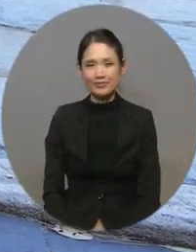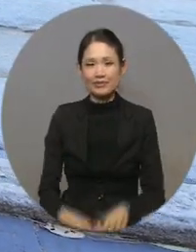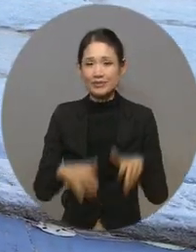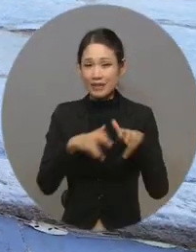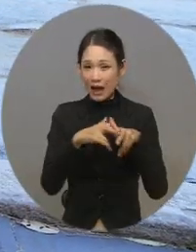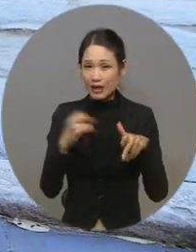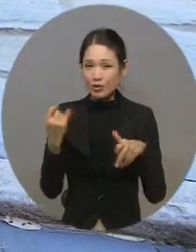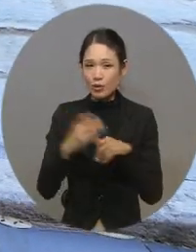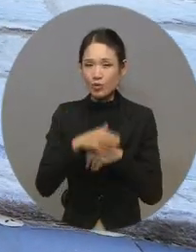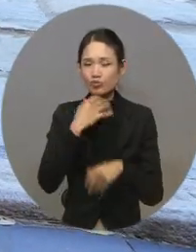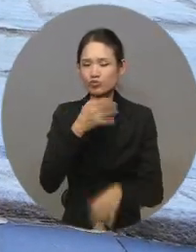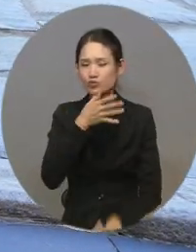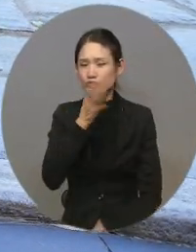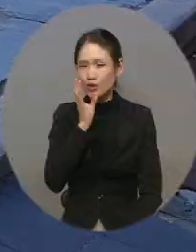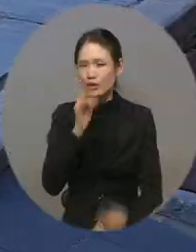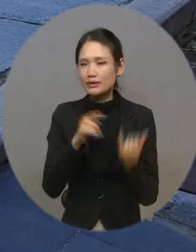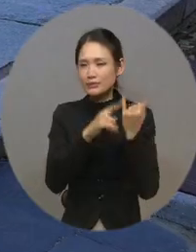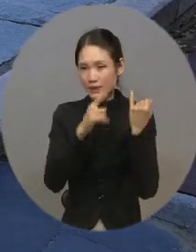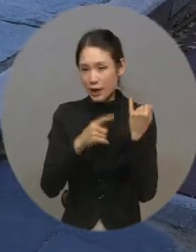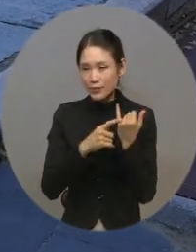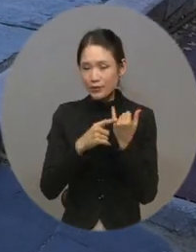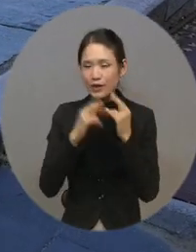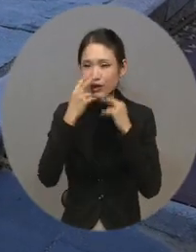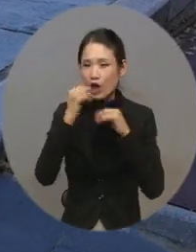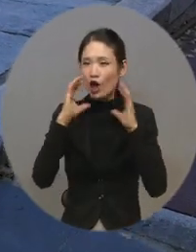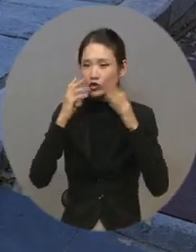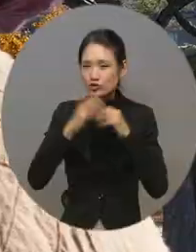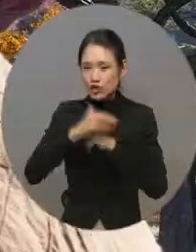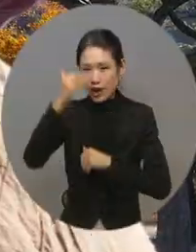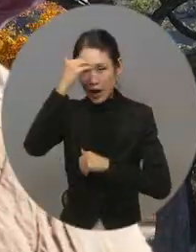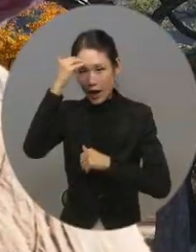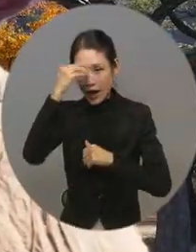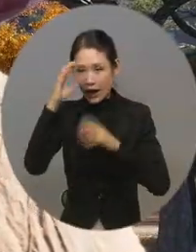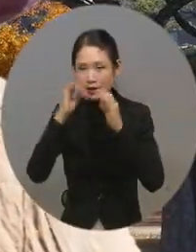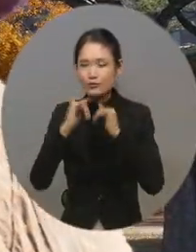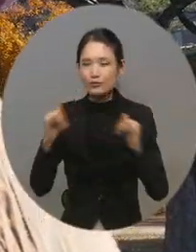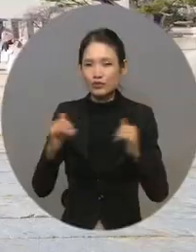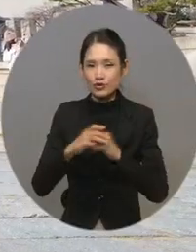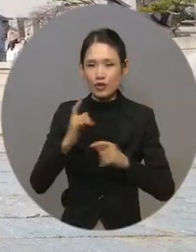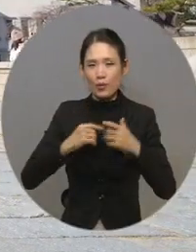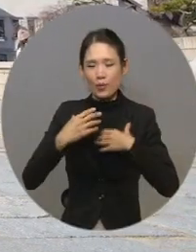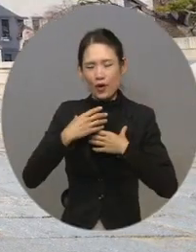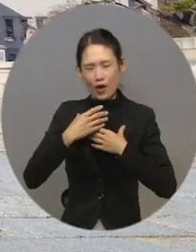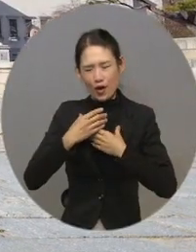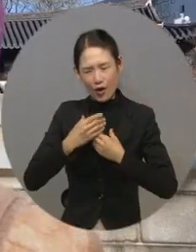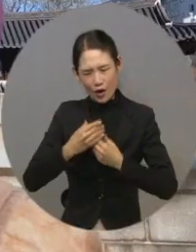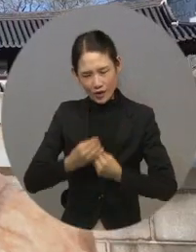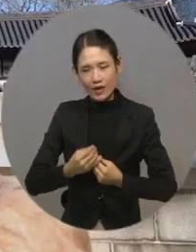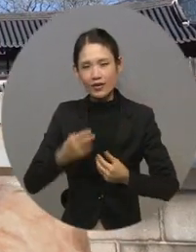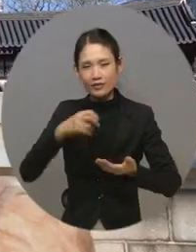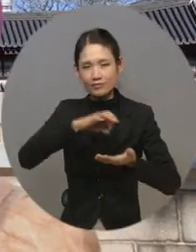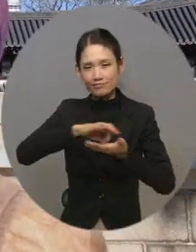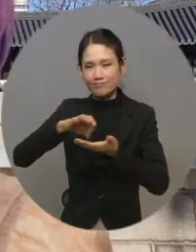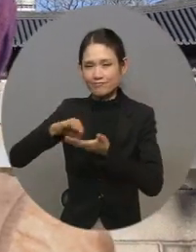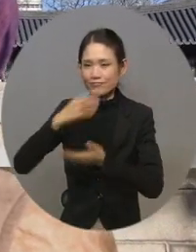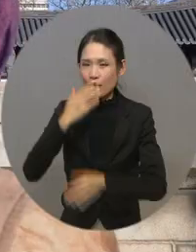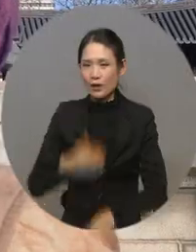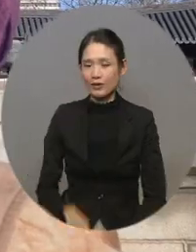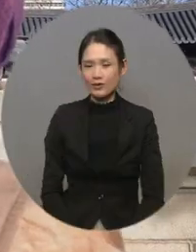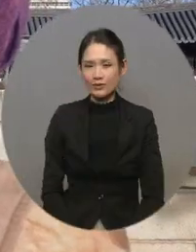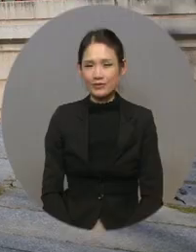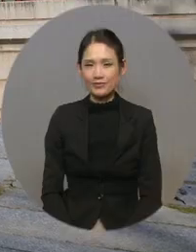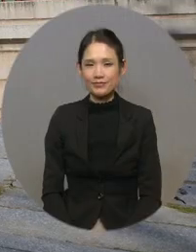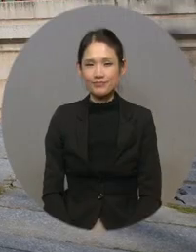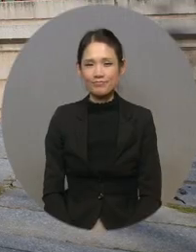장애인은 물론 고령자, 임산부, 영유아 동반 관람객도 훨씬 편리하게 이동할 수 있겠죠.